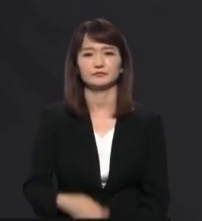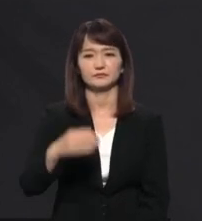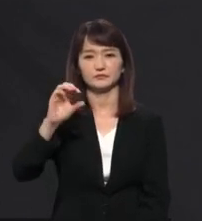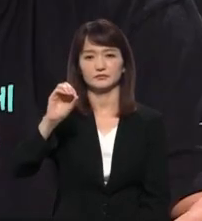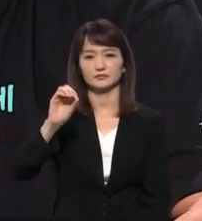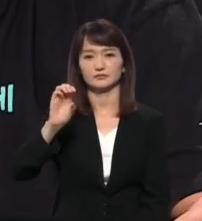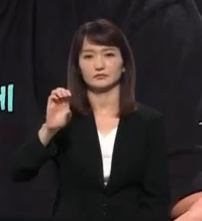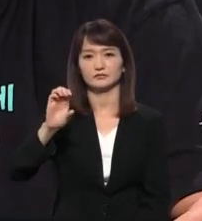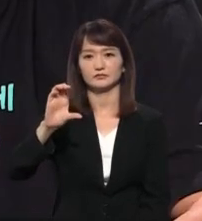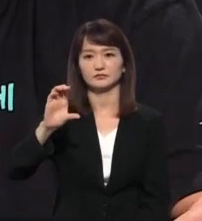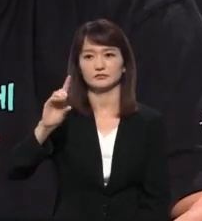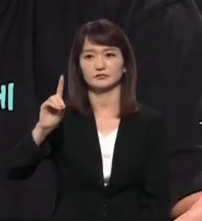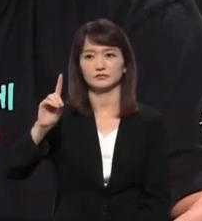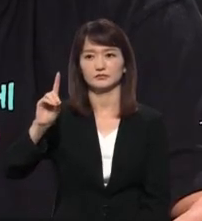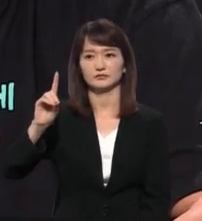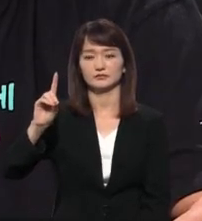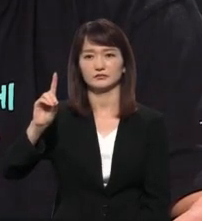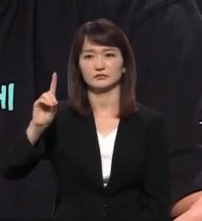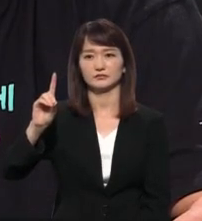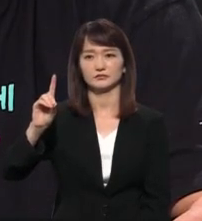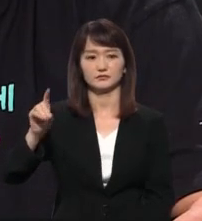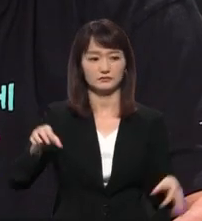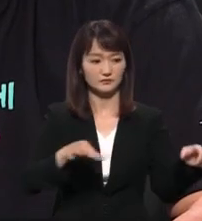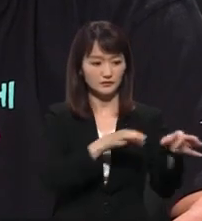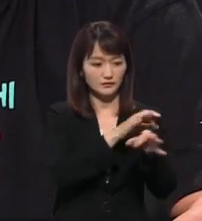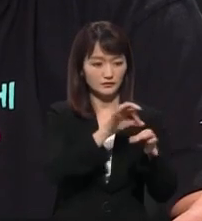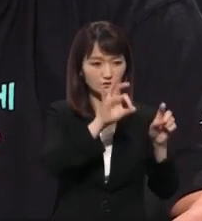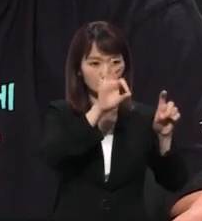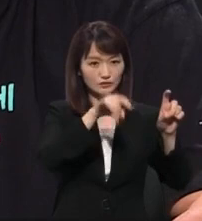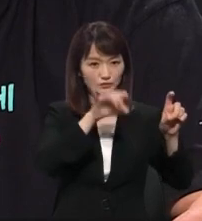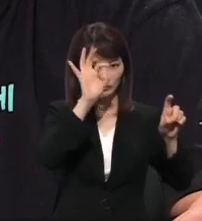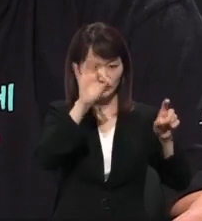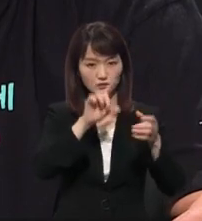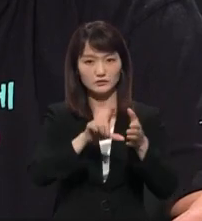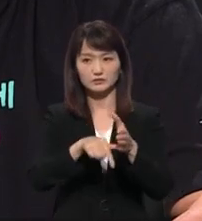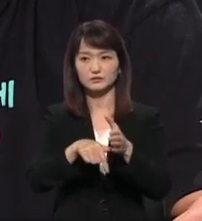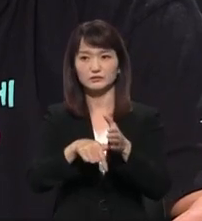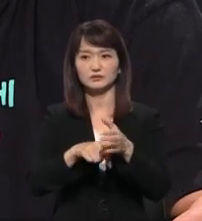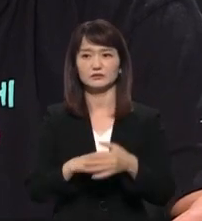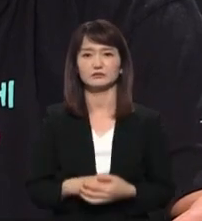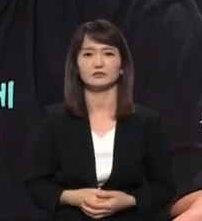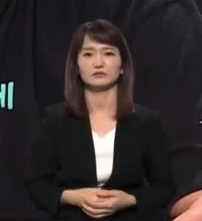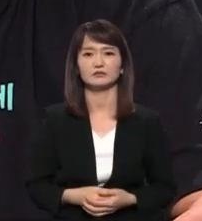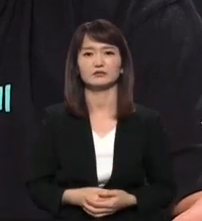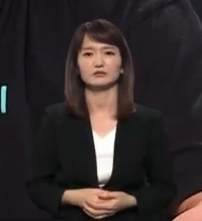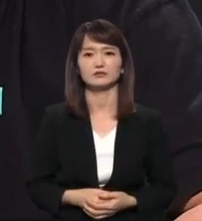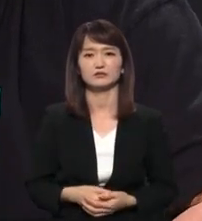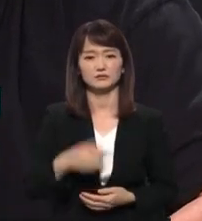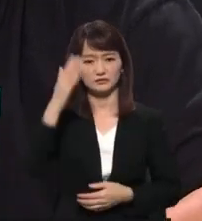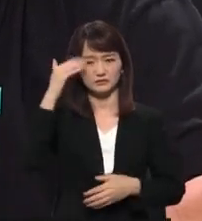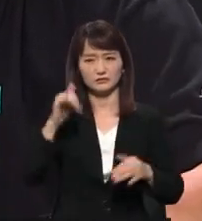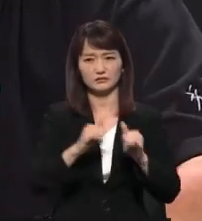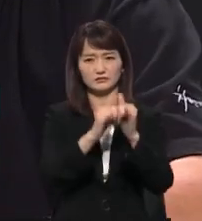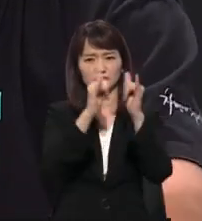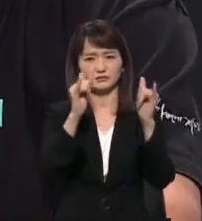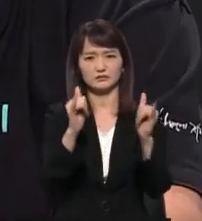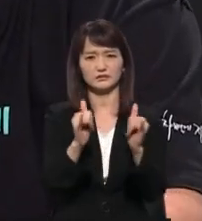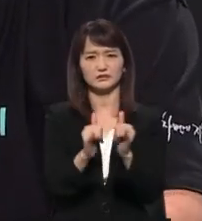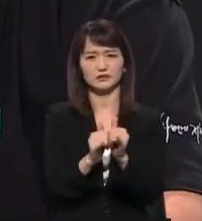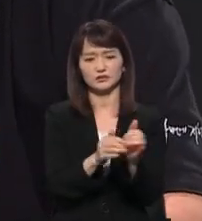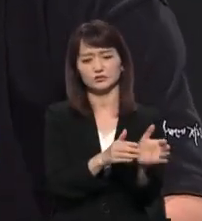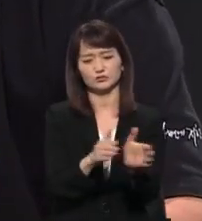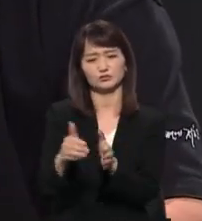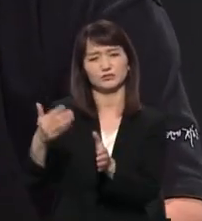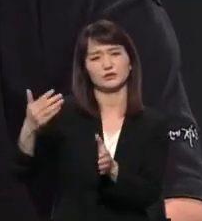또 경제규모로 몇이다라고 하지만 이런 것도 보면은 전반적으로 사실 우리 사회가 그런 분이 준비가 안 됐다는